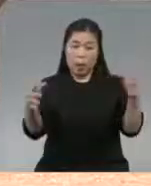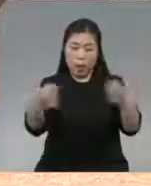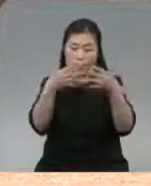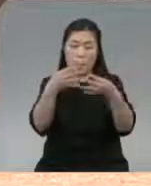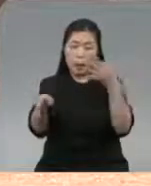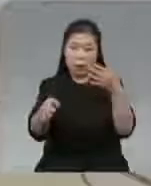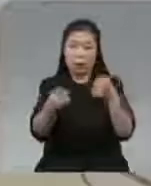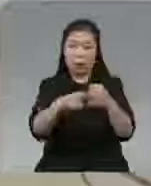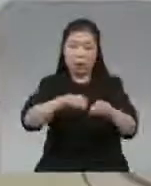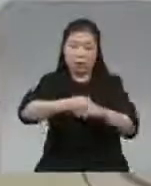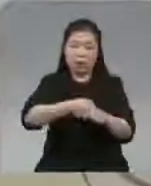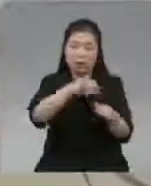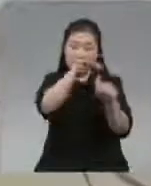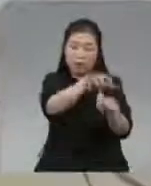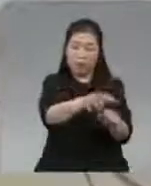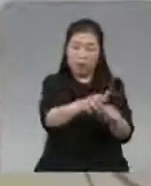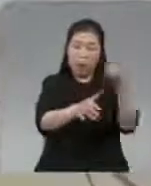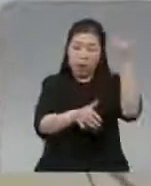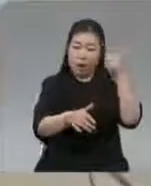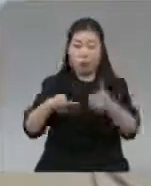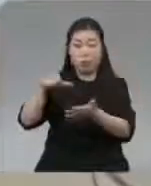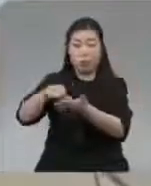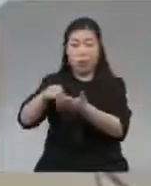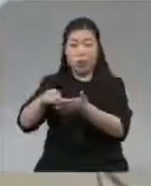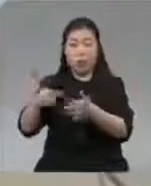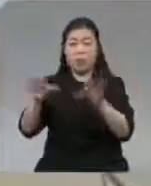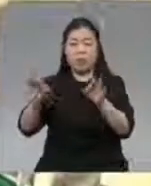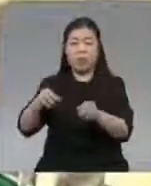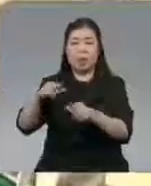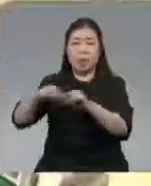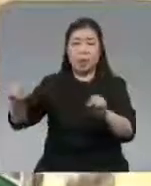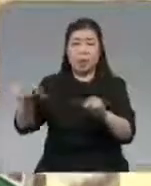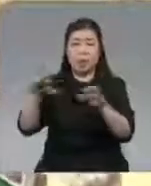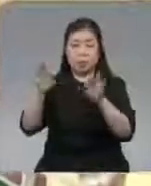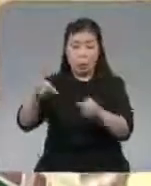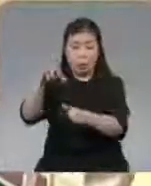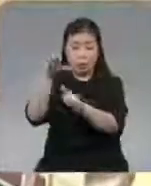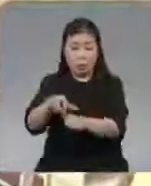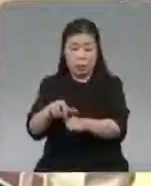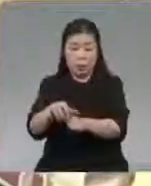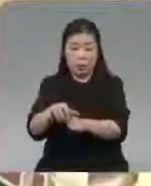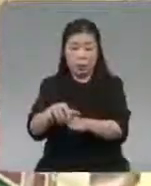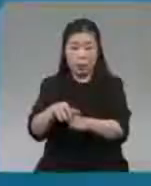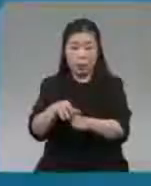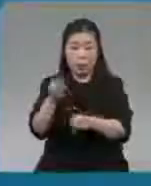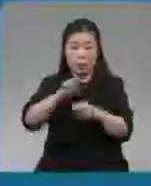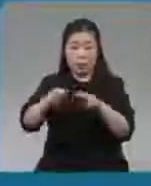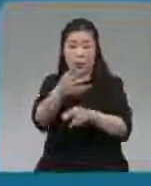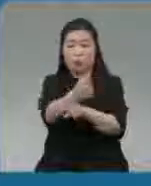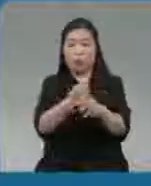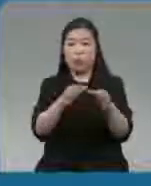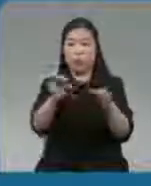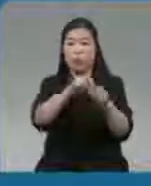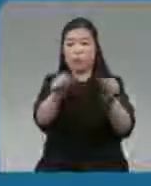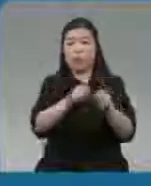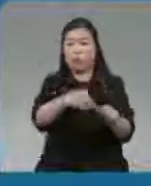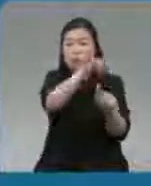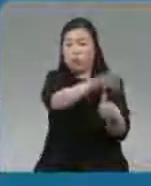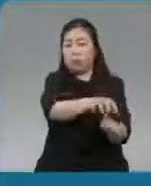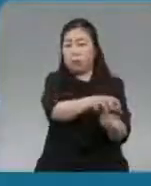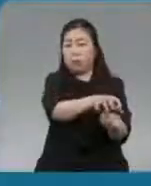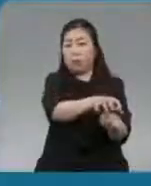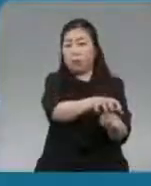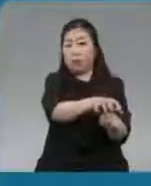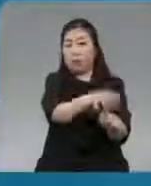これについて売電政権はイランに対する制裁規定を一部緩和し韓国で